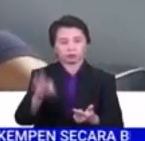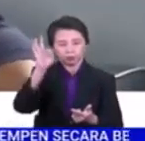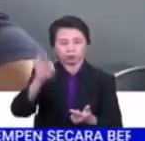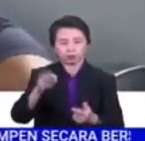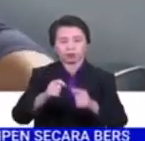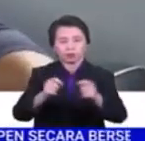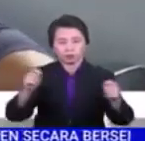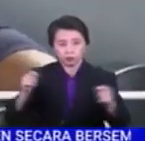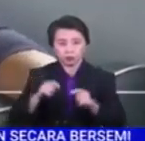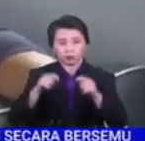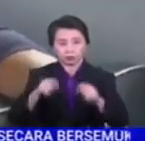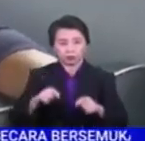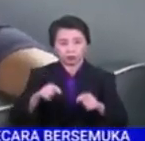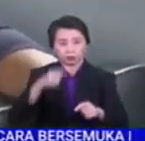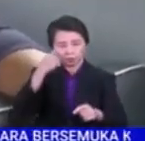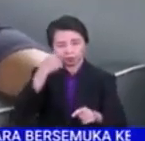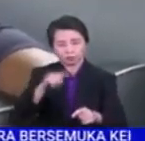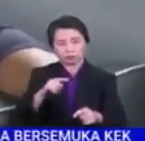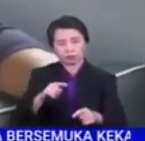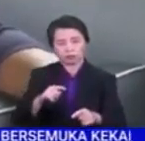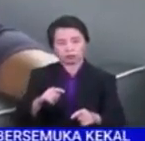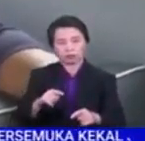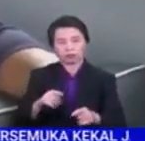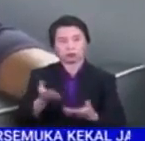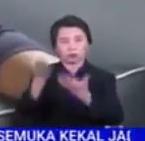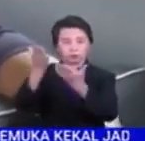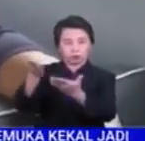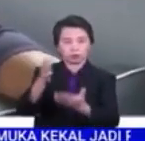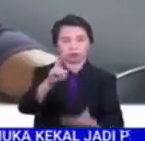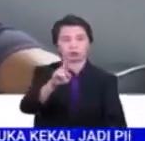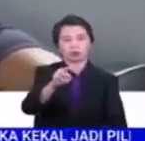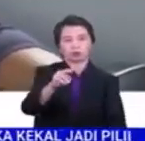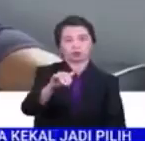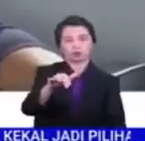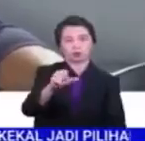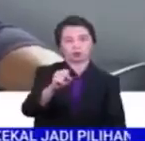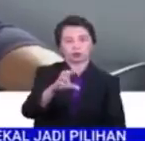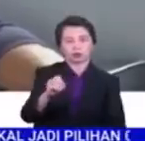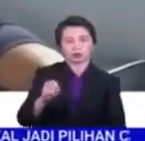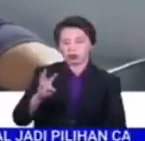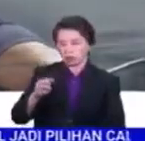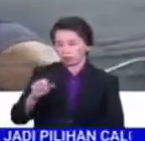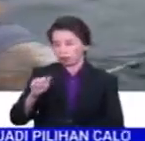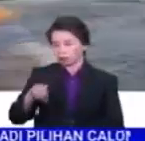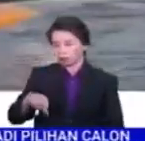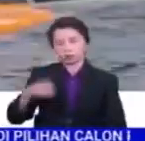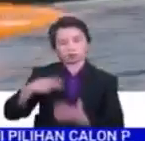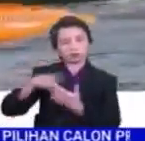untuk Man and Biosphere UNESCO. Dia panggil MAB program.